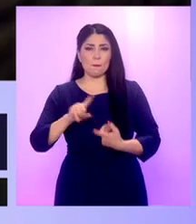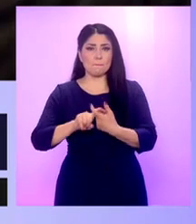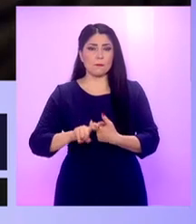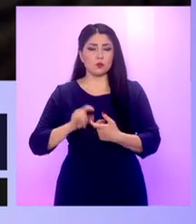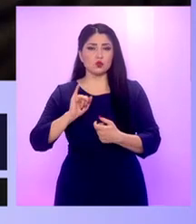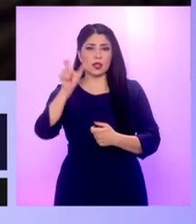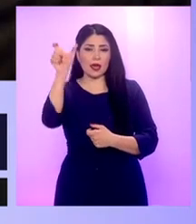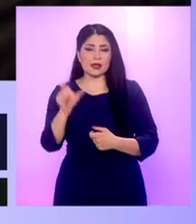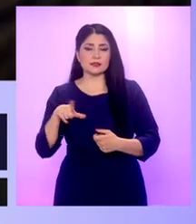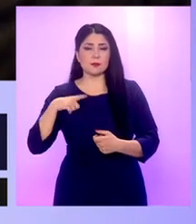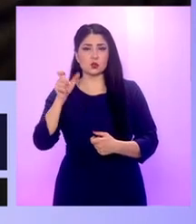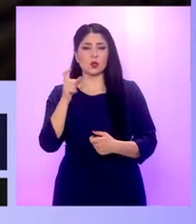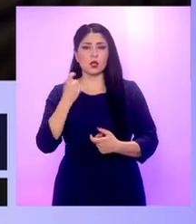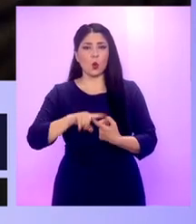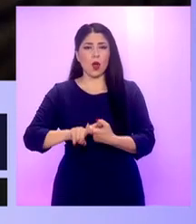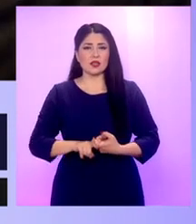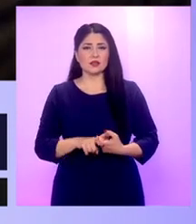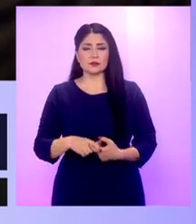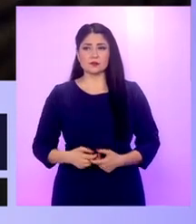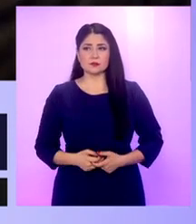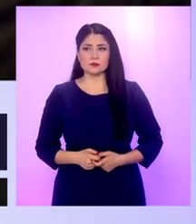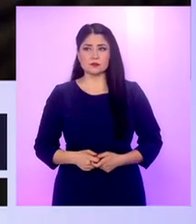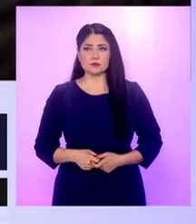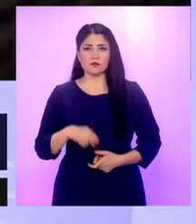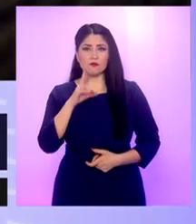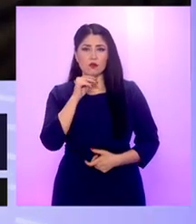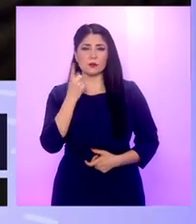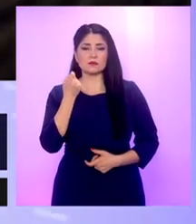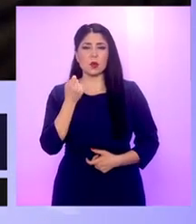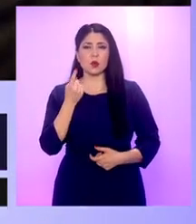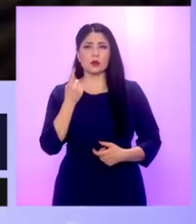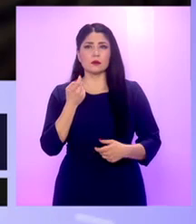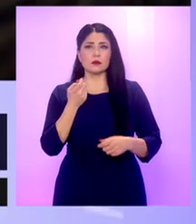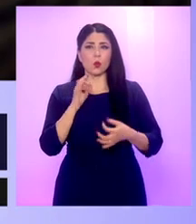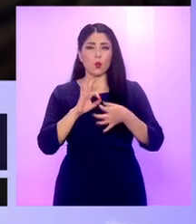partenerii din coaliție. Când spuneți prost, vă referiți la un politician slab?